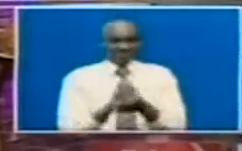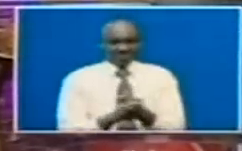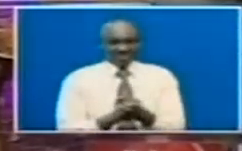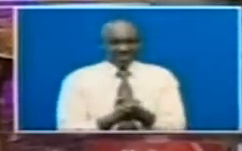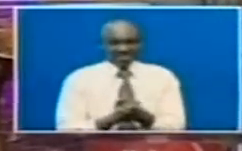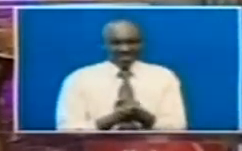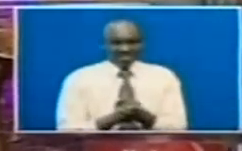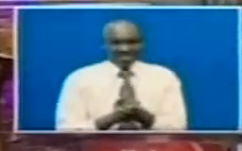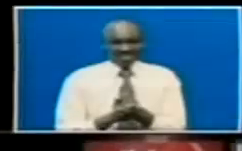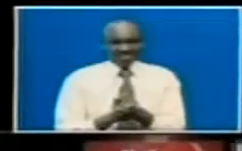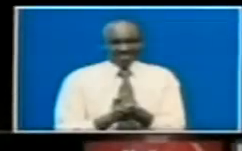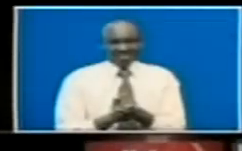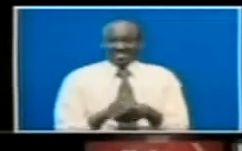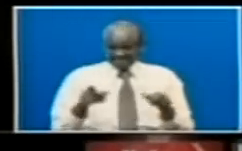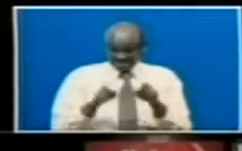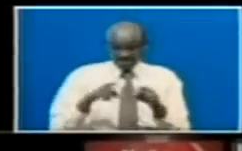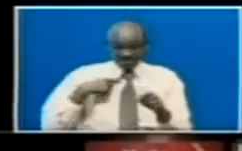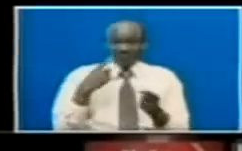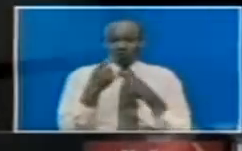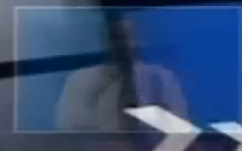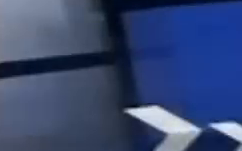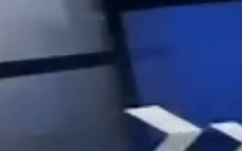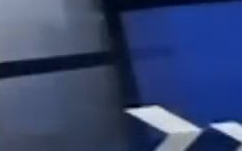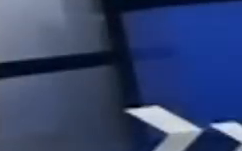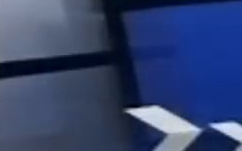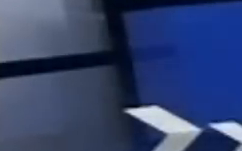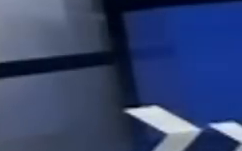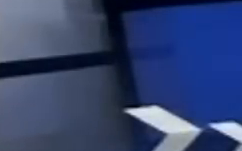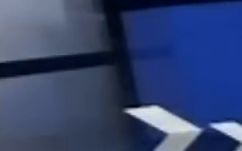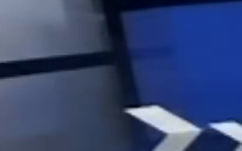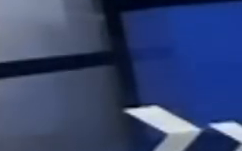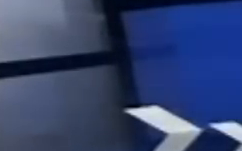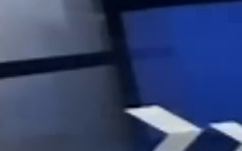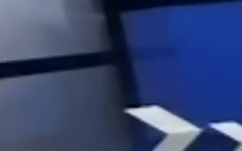Nareo higa nadeo siaragia na mwere kube